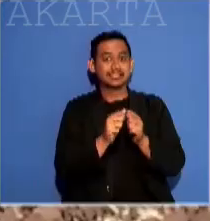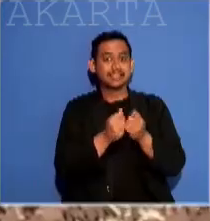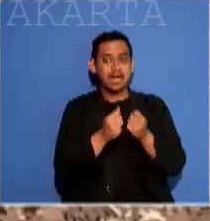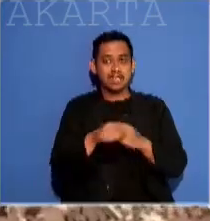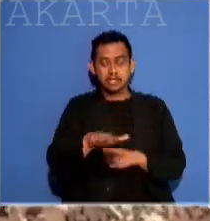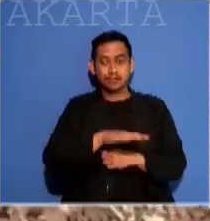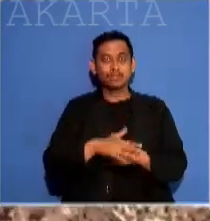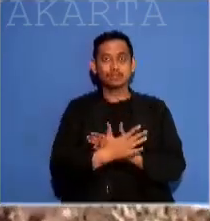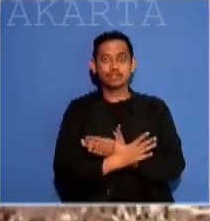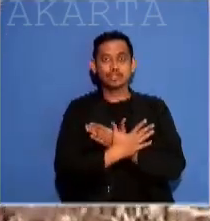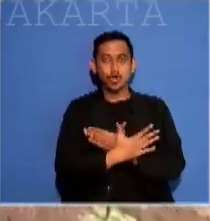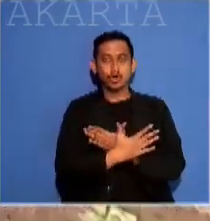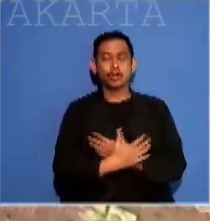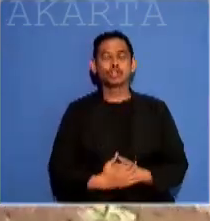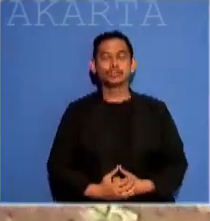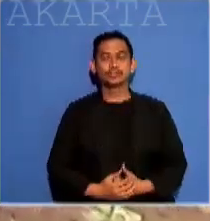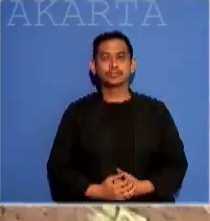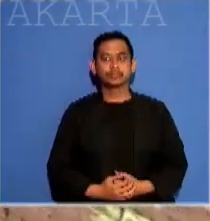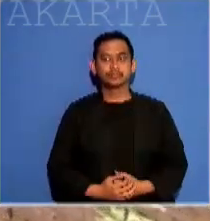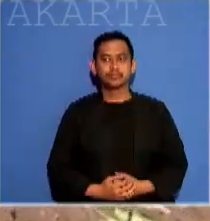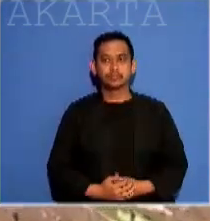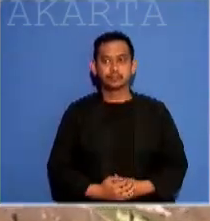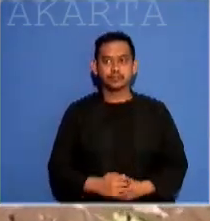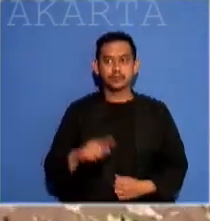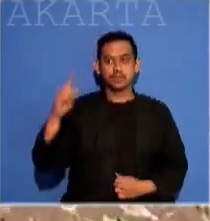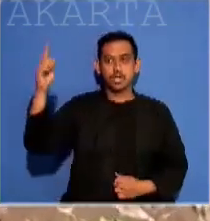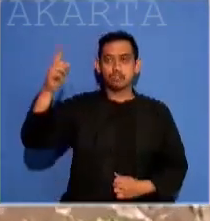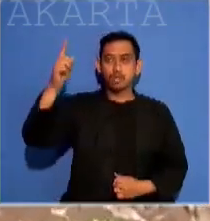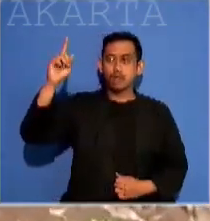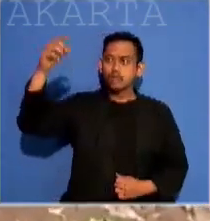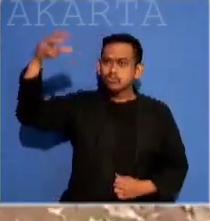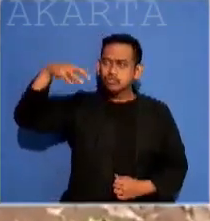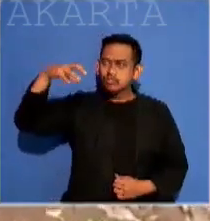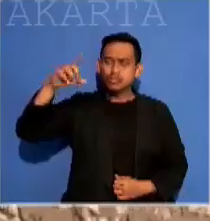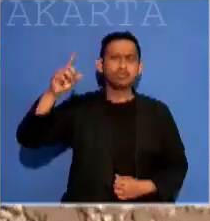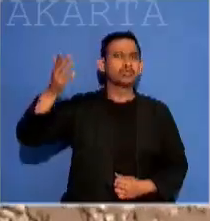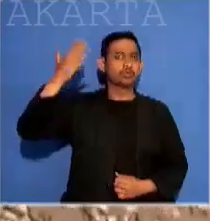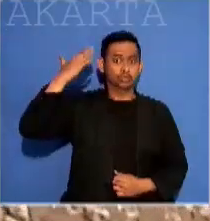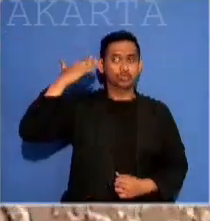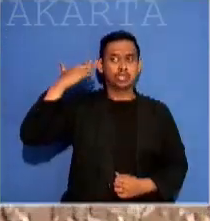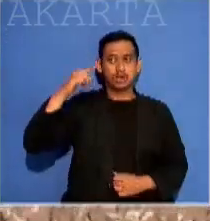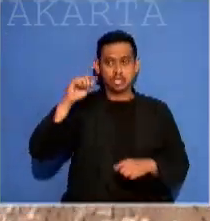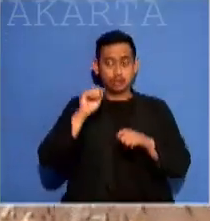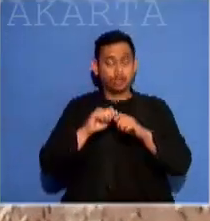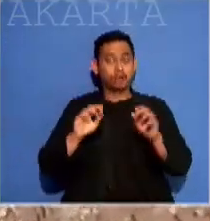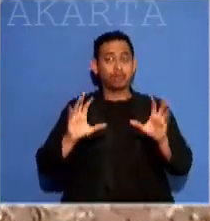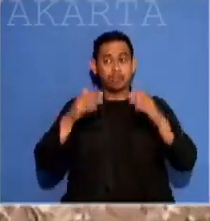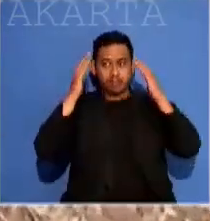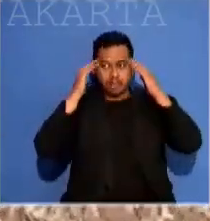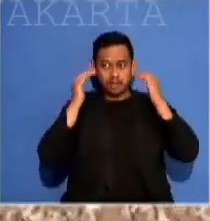Kidul. Mongso Jawa ingkang mundur lan kirangipun Jawa sampun damel lahan olah tetanen kacang sami garing kirang